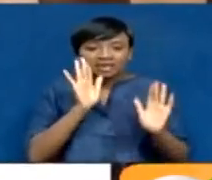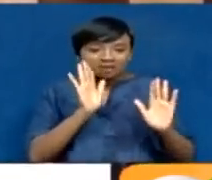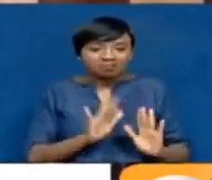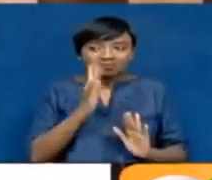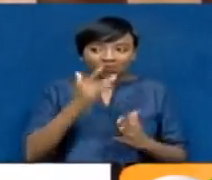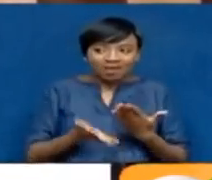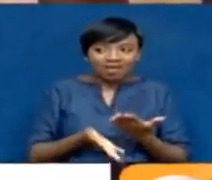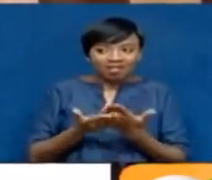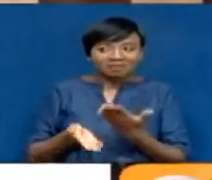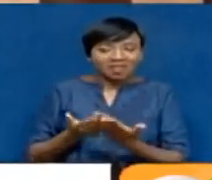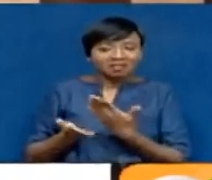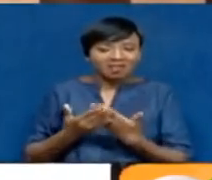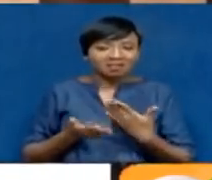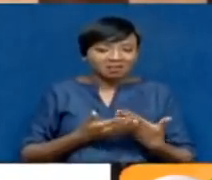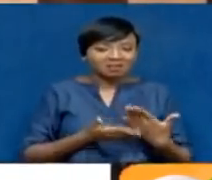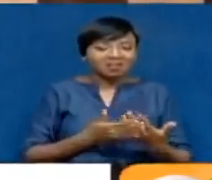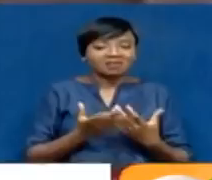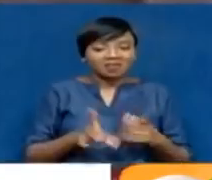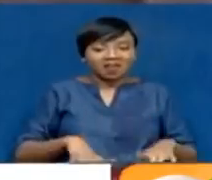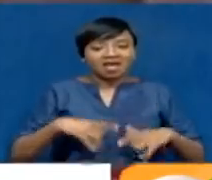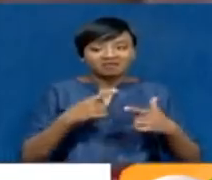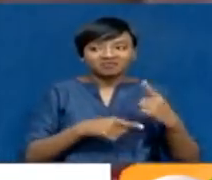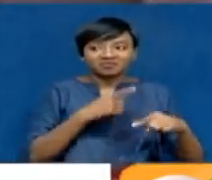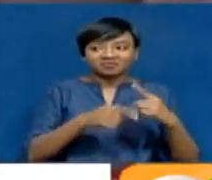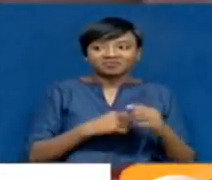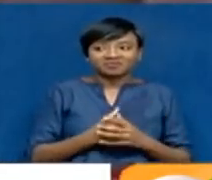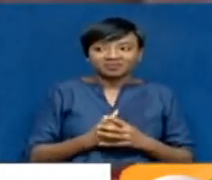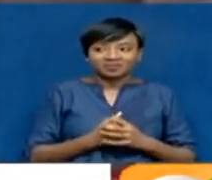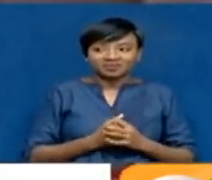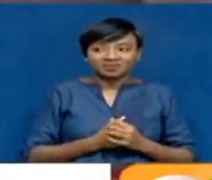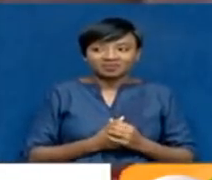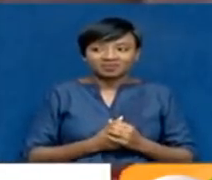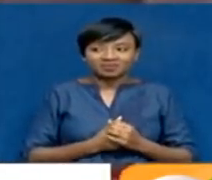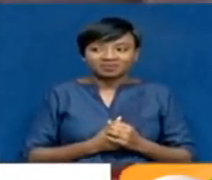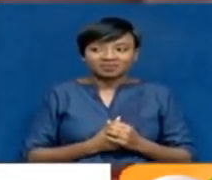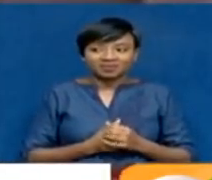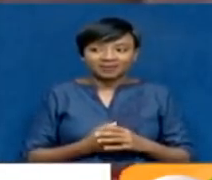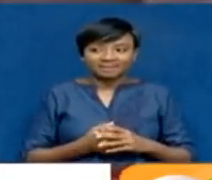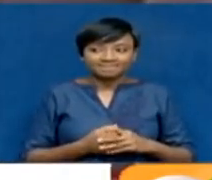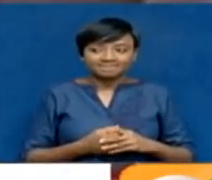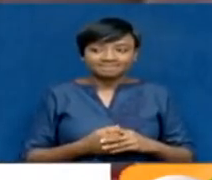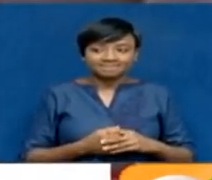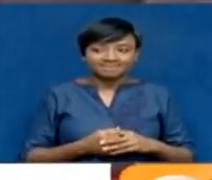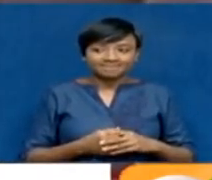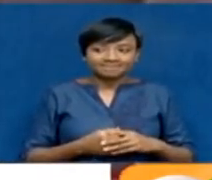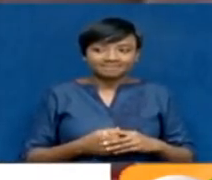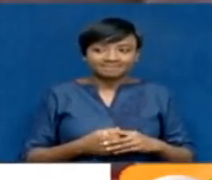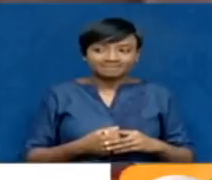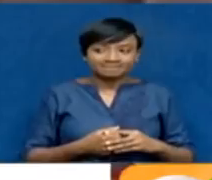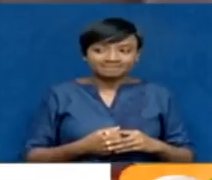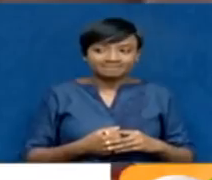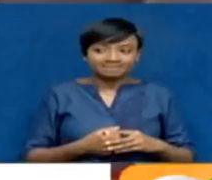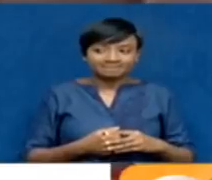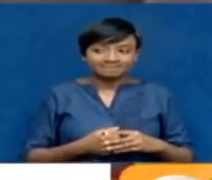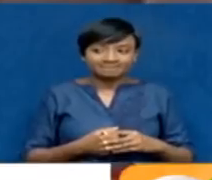na kukidhi mahitaji mengine ya nyumbani. Kwanza mimi wananipea motisha sana hiyo kazi, kwanza mimi nawasaidia sana, kwa sababu mtu akifa